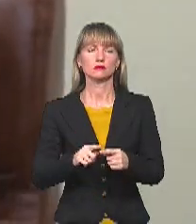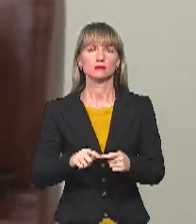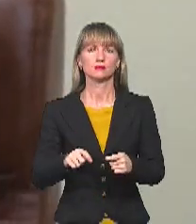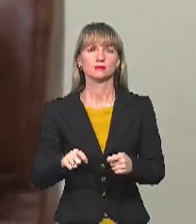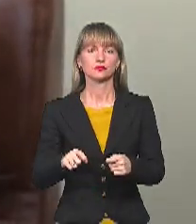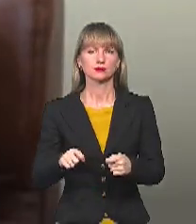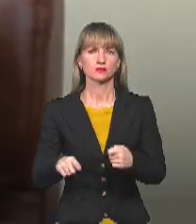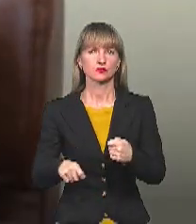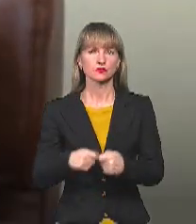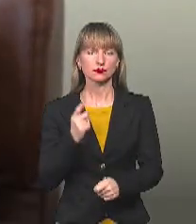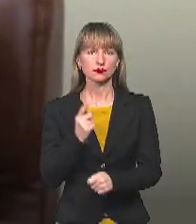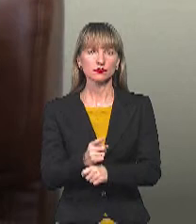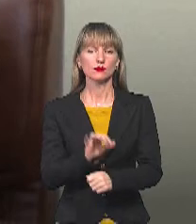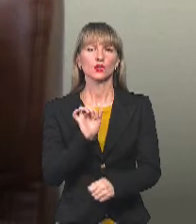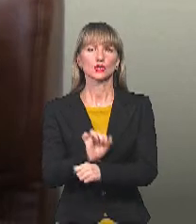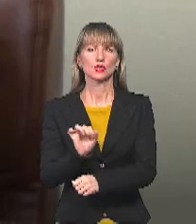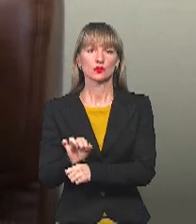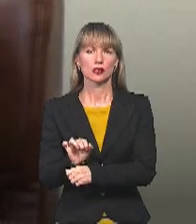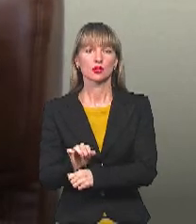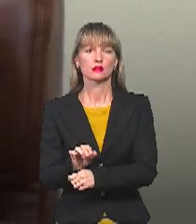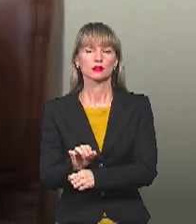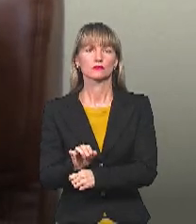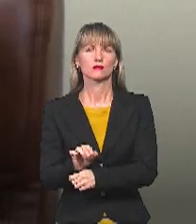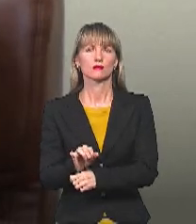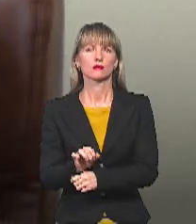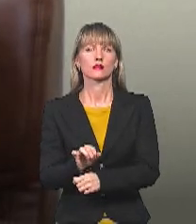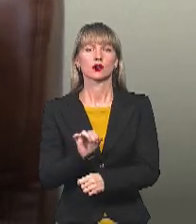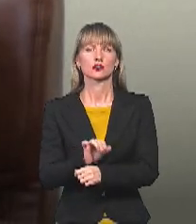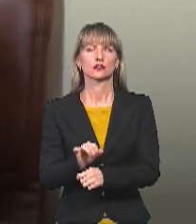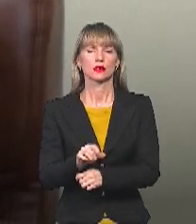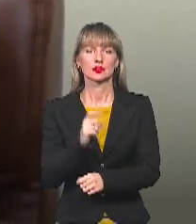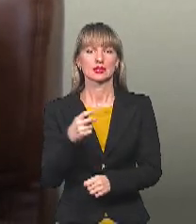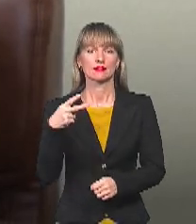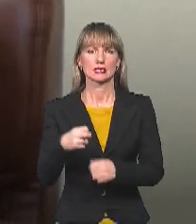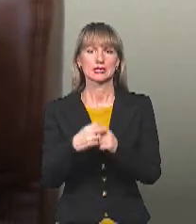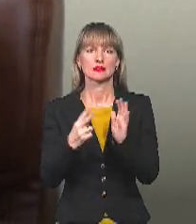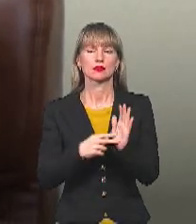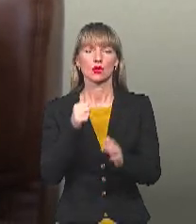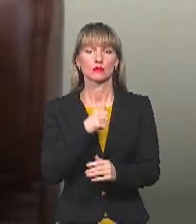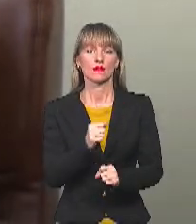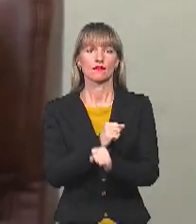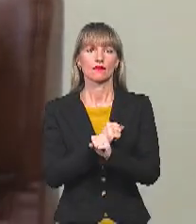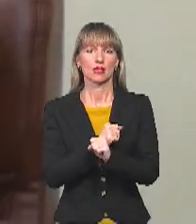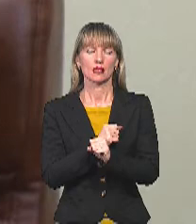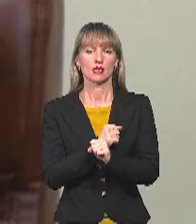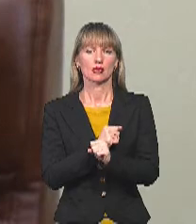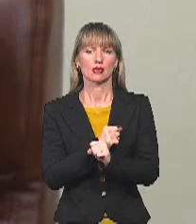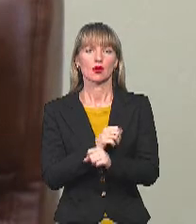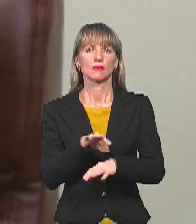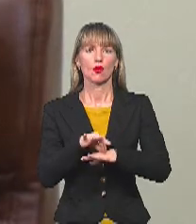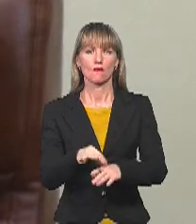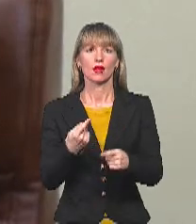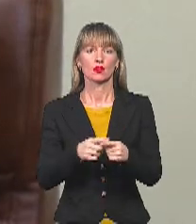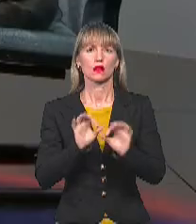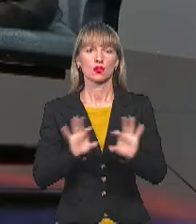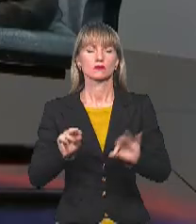Дорожні знаки про заборону, там стоянки та зупинки стоять з 2017 року. Минулих вихідних ми вже попередньо провели роз'яснювальну